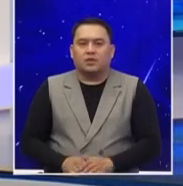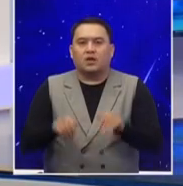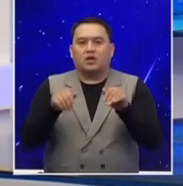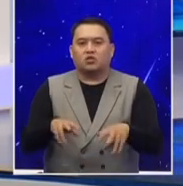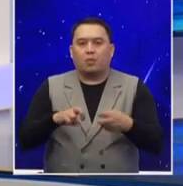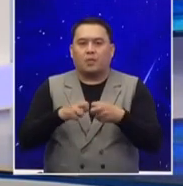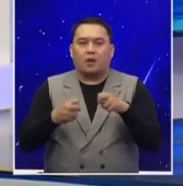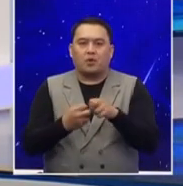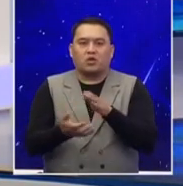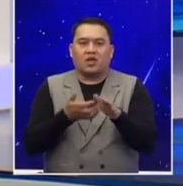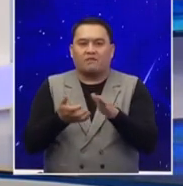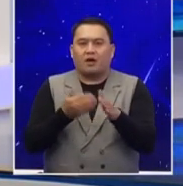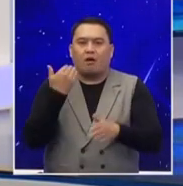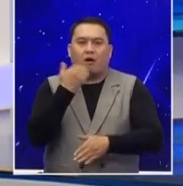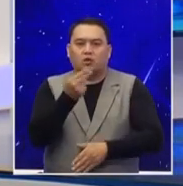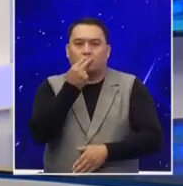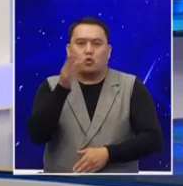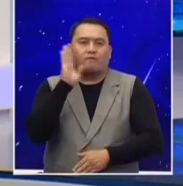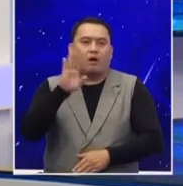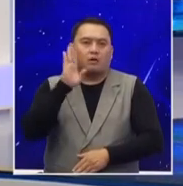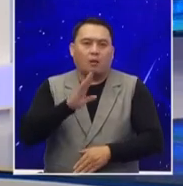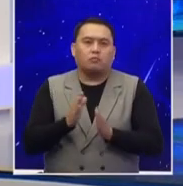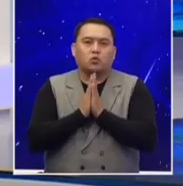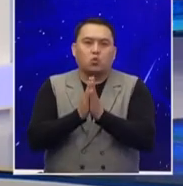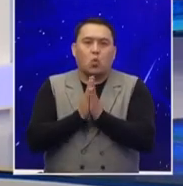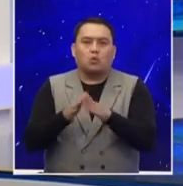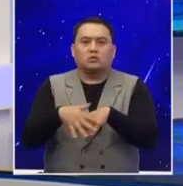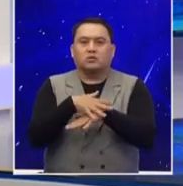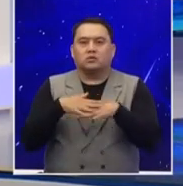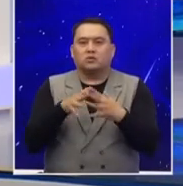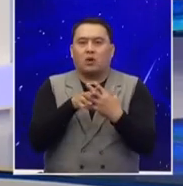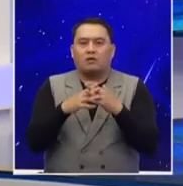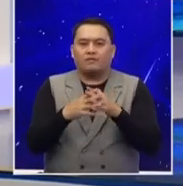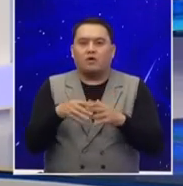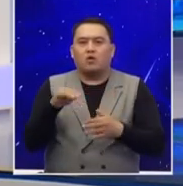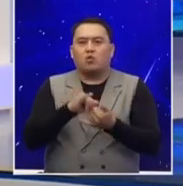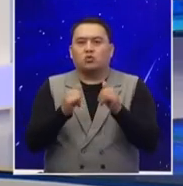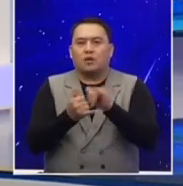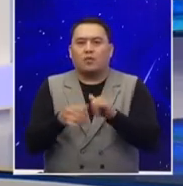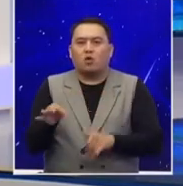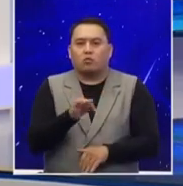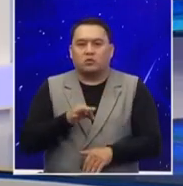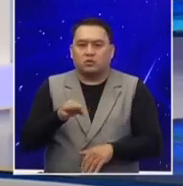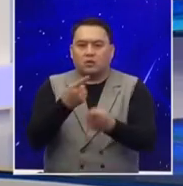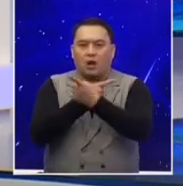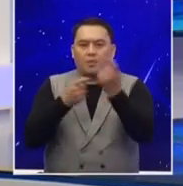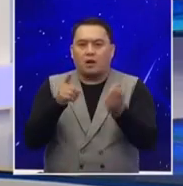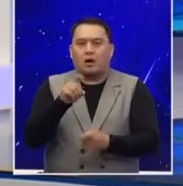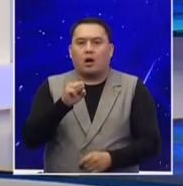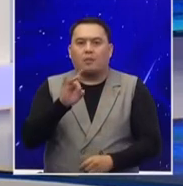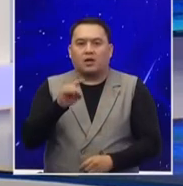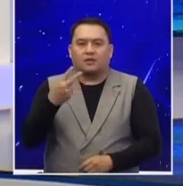Решить проблему нехватки качественной питьевой воды просят жители села Шолпан Восточно-Казахстанской области, сообщает